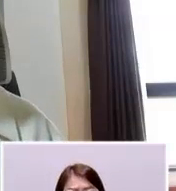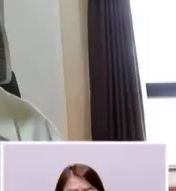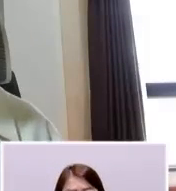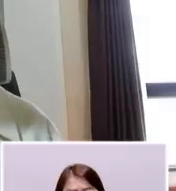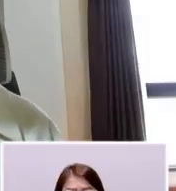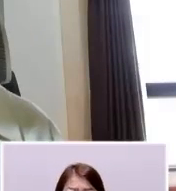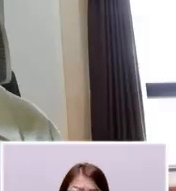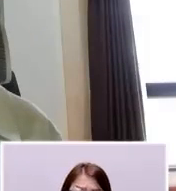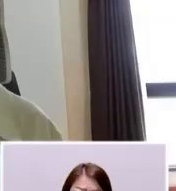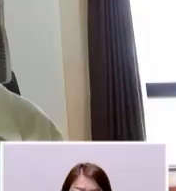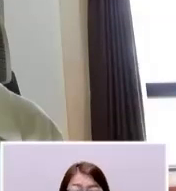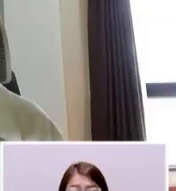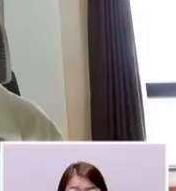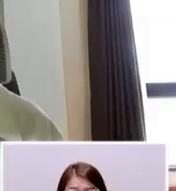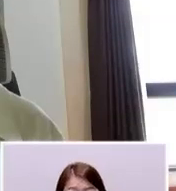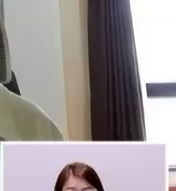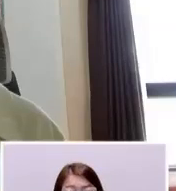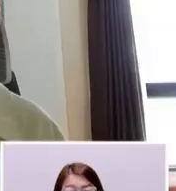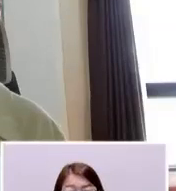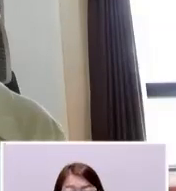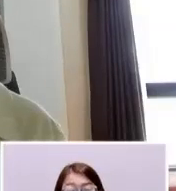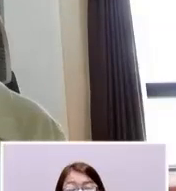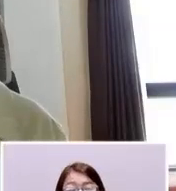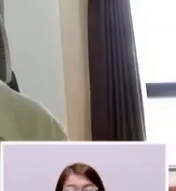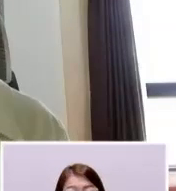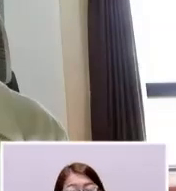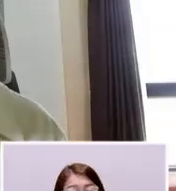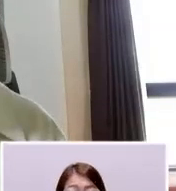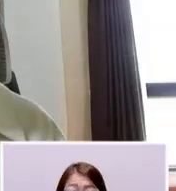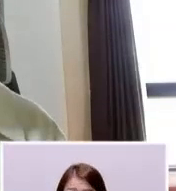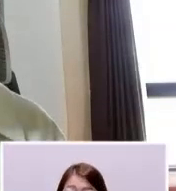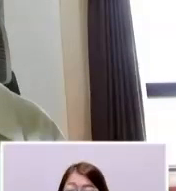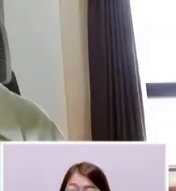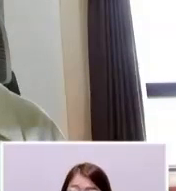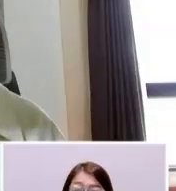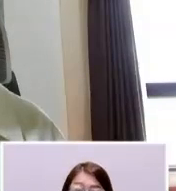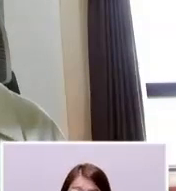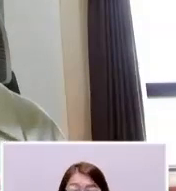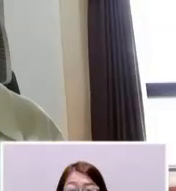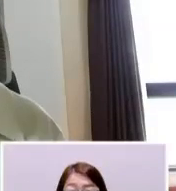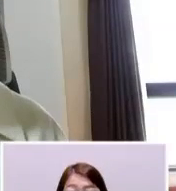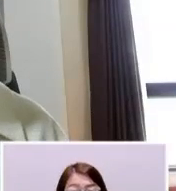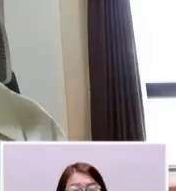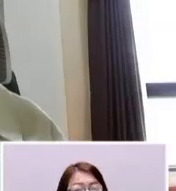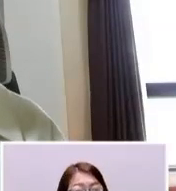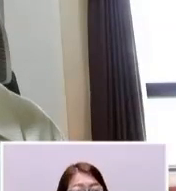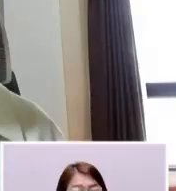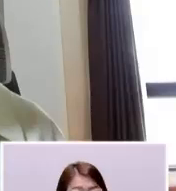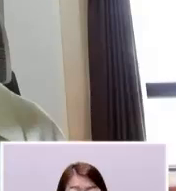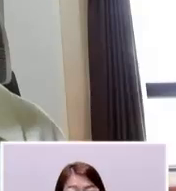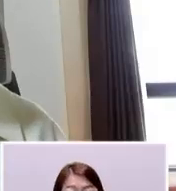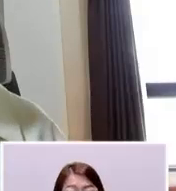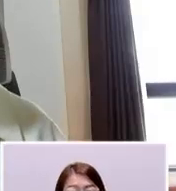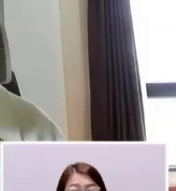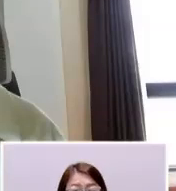เพราะว่าก่อนหน้านี้เนี่ยเพโลซีเขาไม่ได้บอกว่าเขาจะไปไต้หวันหรือไม่ซึ่งเรื่องนี้เองก็ทำให้จีนเนี่ยโกรธจัดอย่างมากเพ